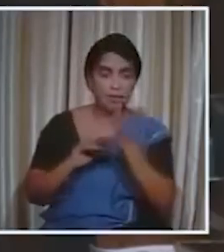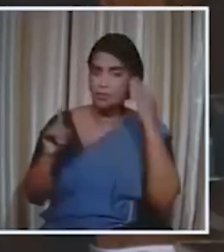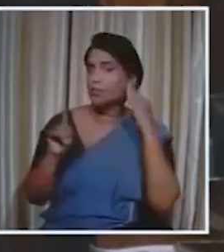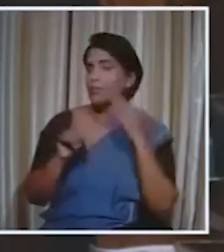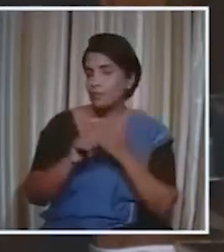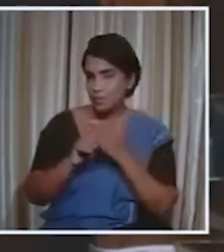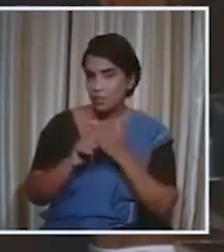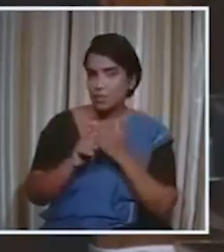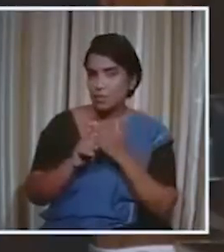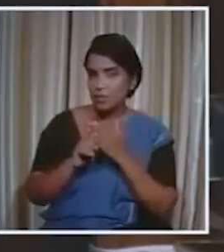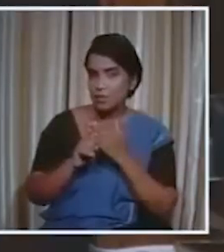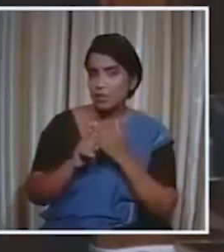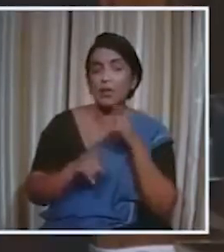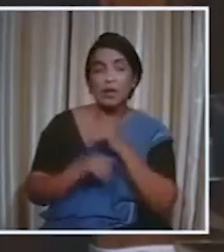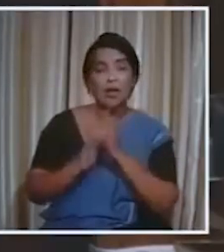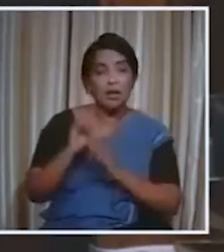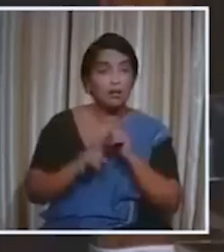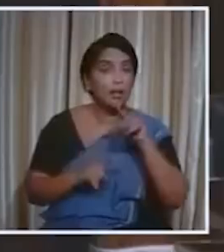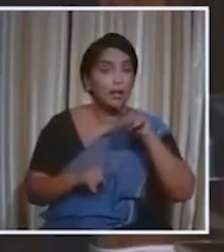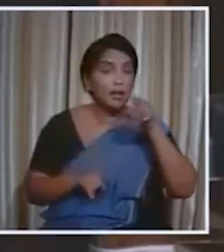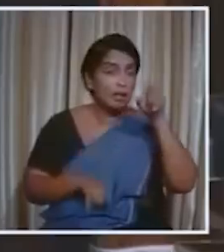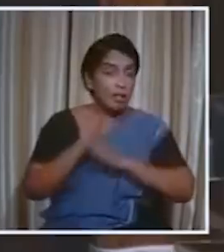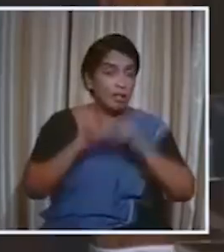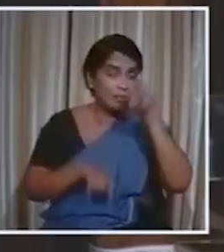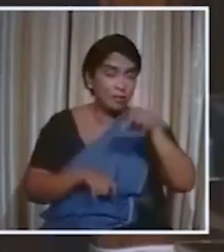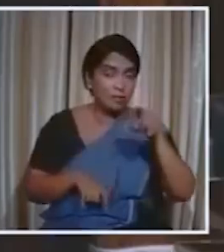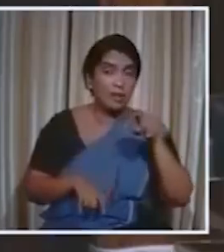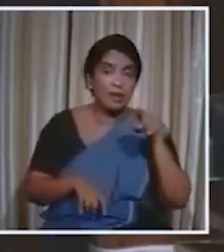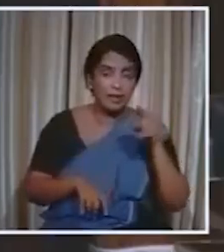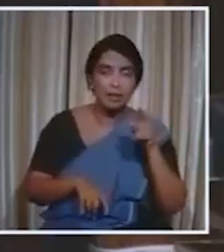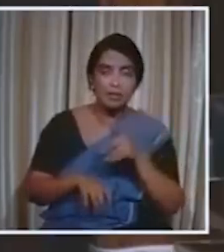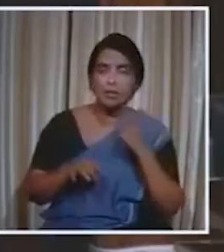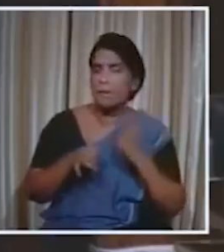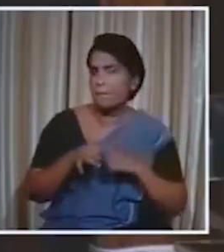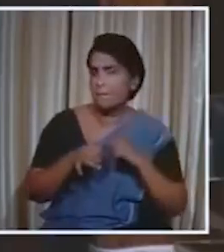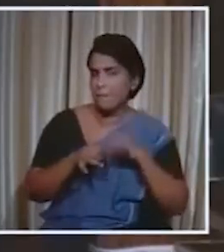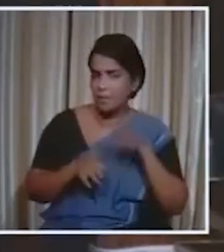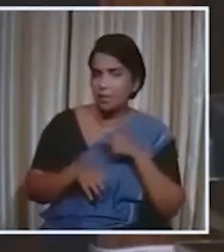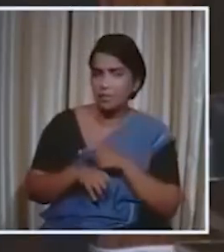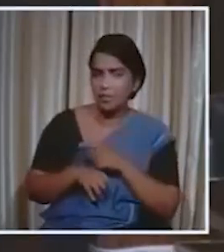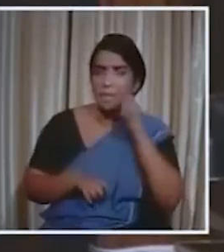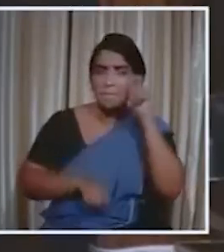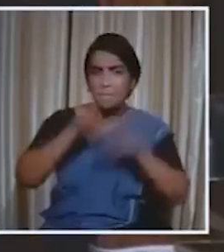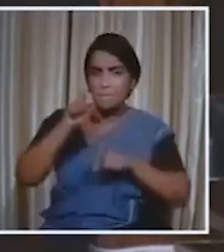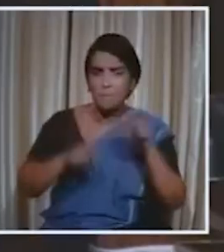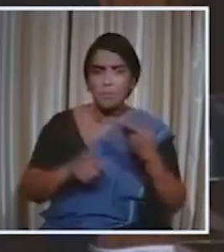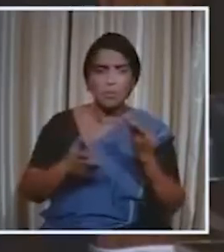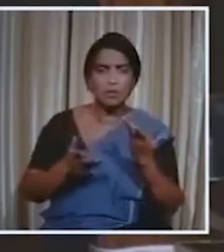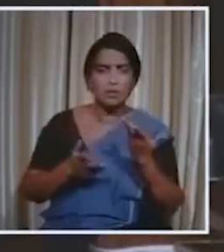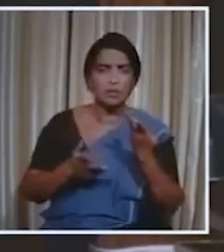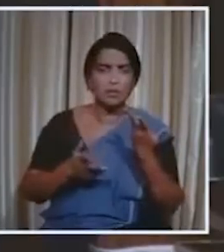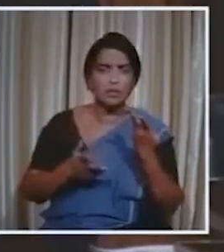කියලා තියෙනවා මේ ප්‍රශ්නේ නිසා ගරු ඇමතිතුමනි අපි මන්ත්‍රීවරු ඔක්කොටම තමයි ප්‍රශ්නයක් කියලා තියෙන දැන් මේ මිනිස්සුර මේ